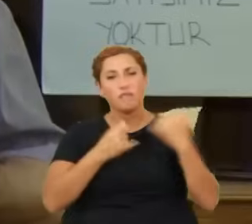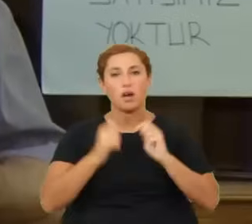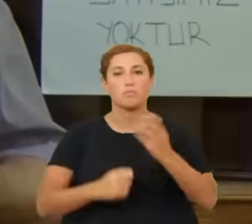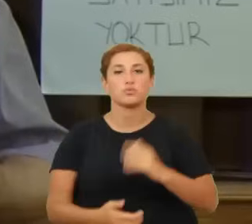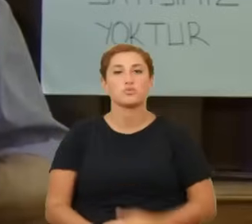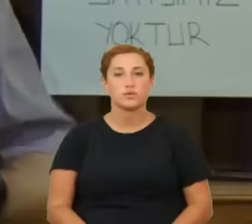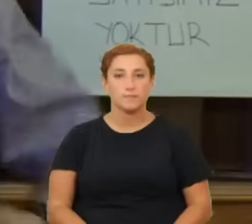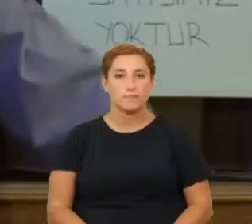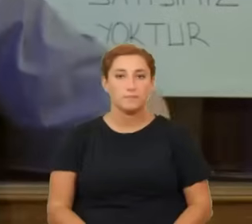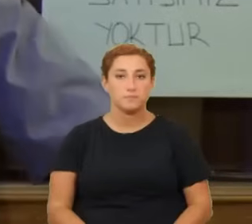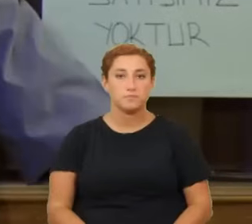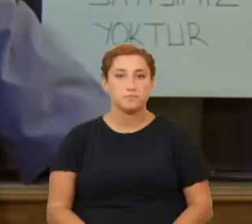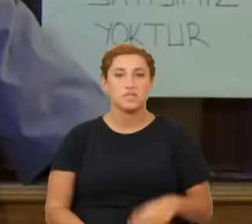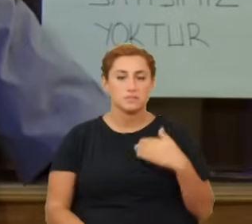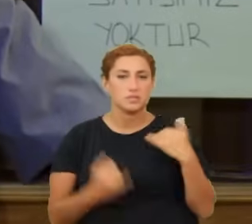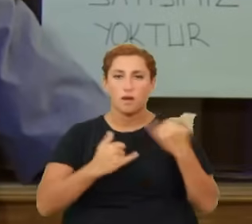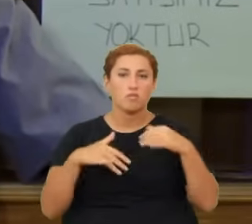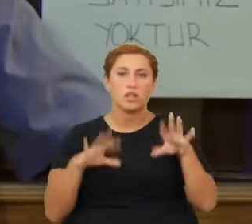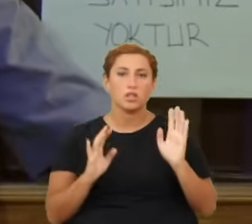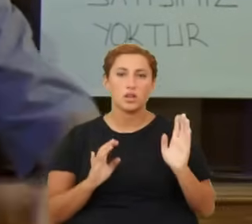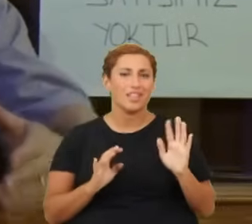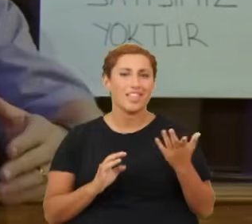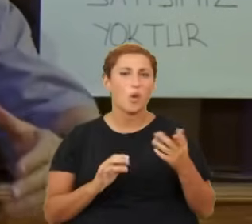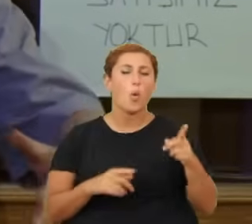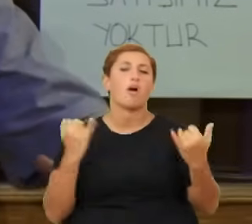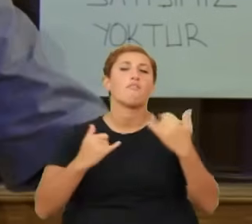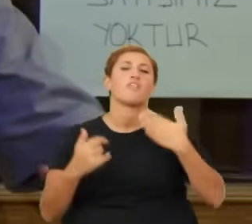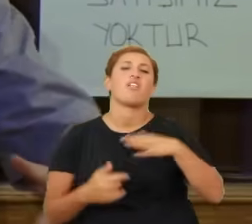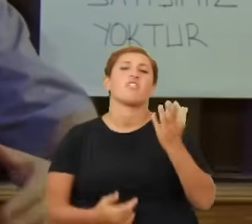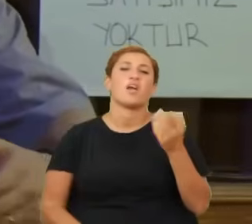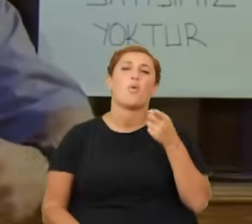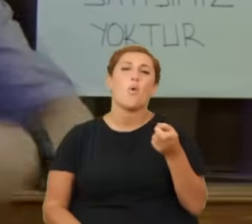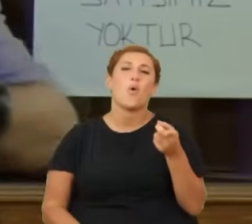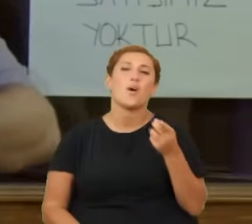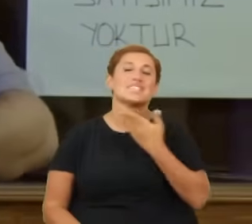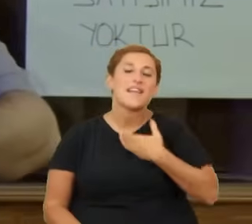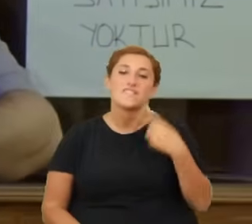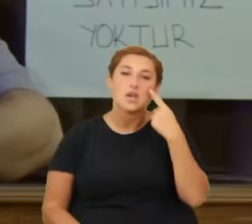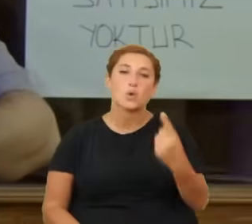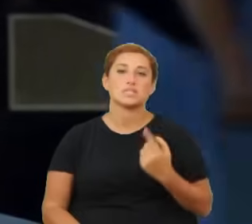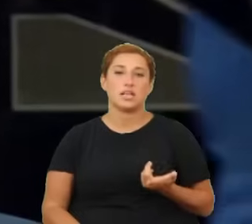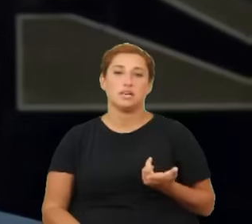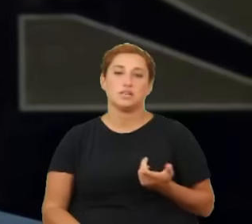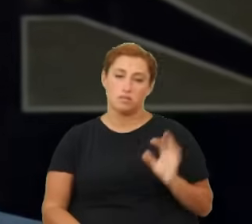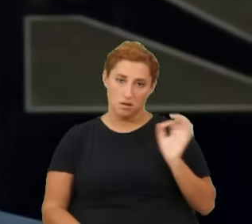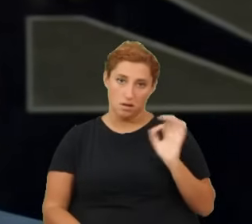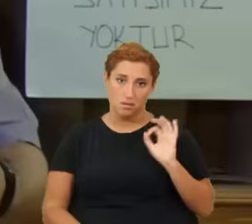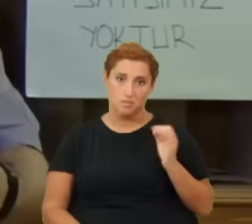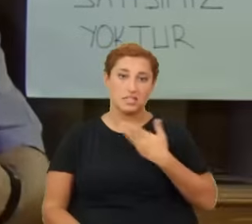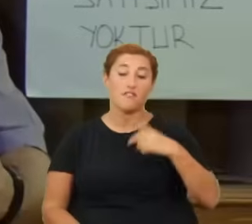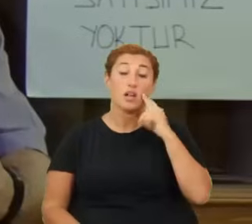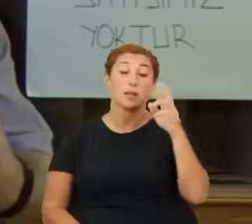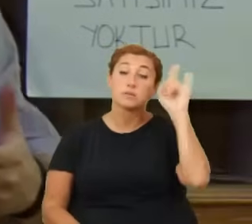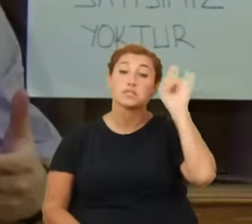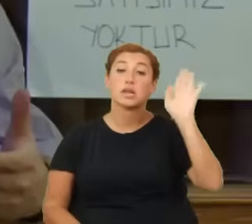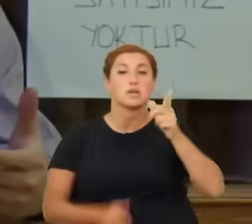ediyorsun. Biz kavga etmiyoruz oğlum. Neydi? O kavga sayılmaz. O sevgi gösterisi. Öyle ya. Tabii. Seven adam